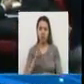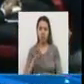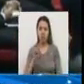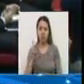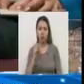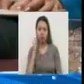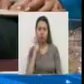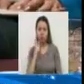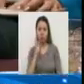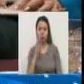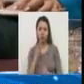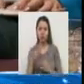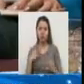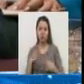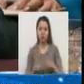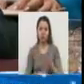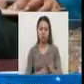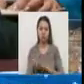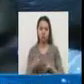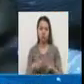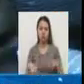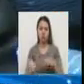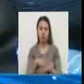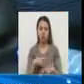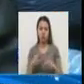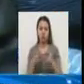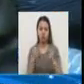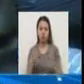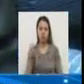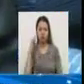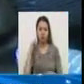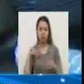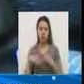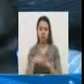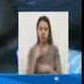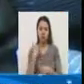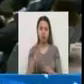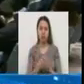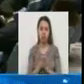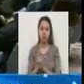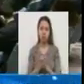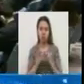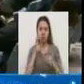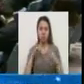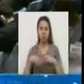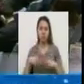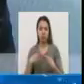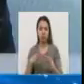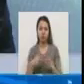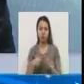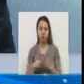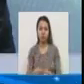бастап кеңеске төрағалық ете бастады. Бұл халықаралық қауымдастықтың Қазақстанға және оның бейбіт саясатына берген